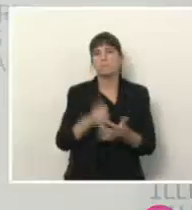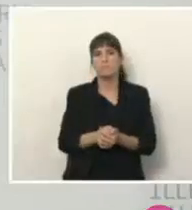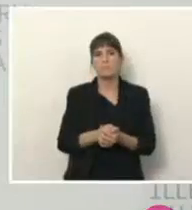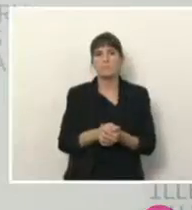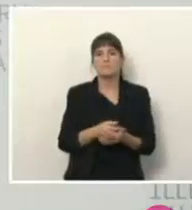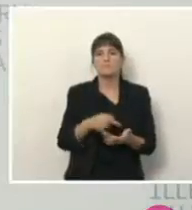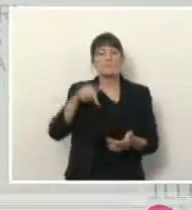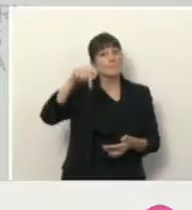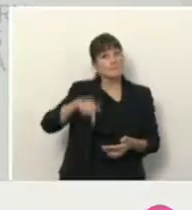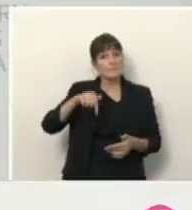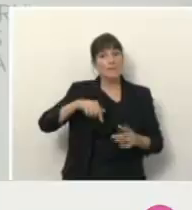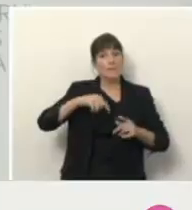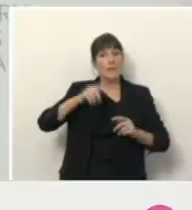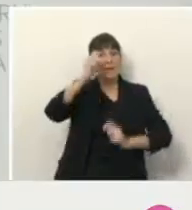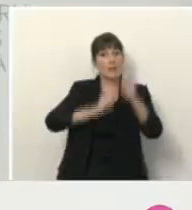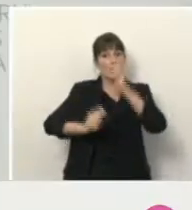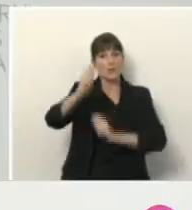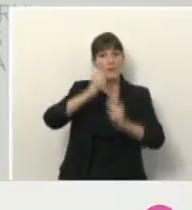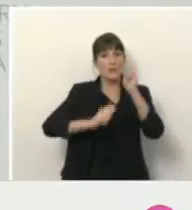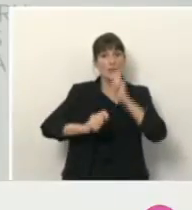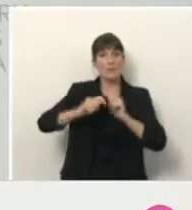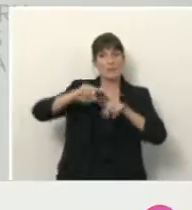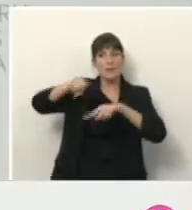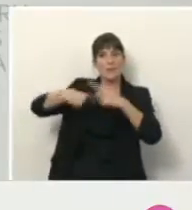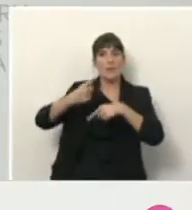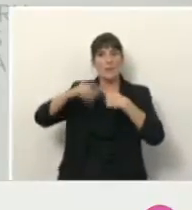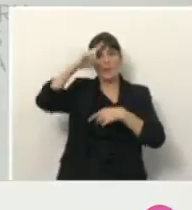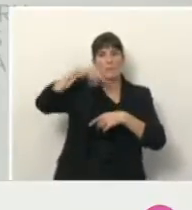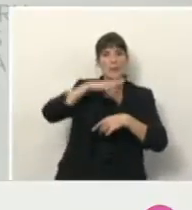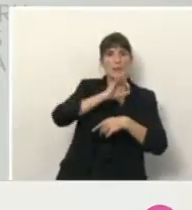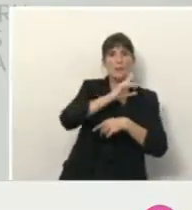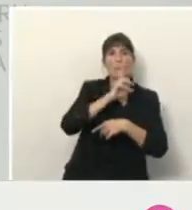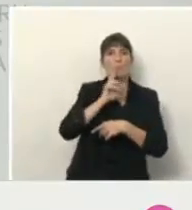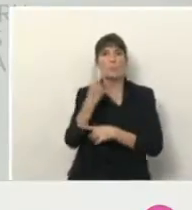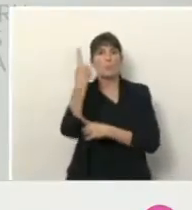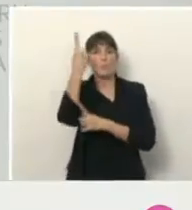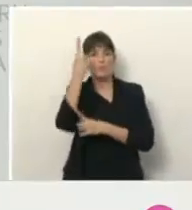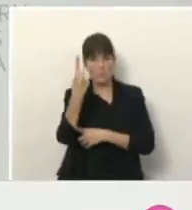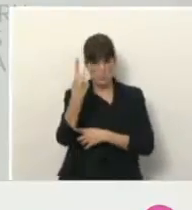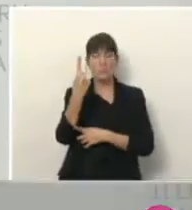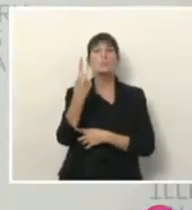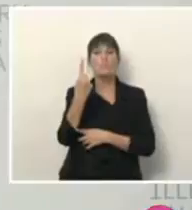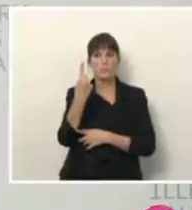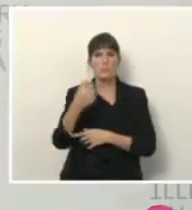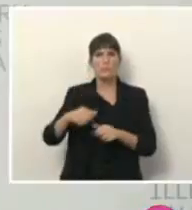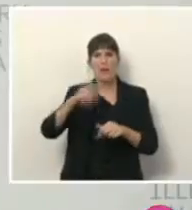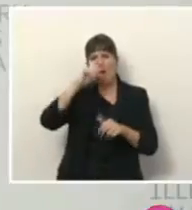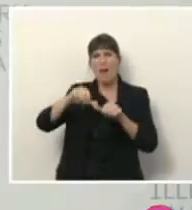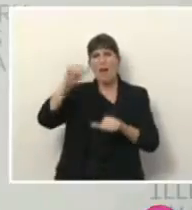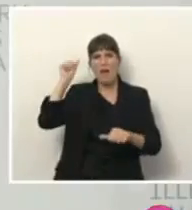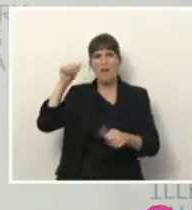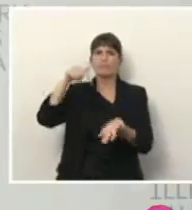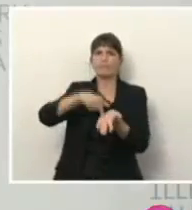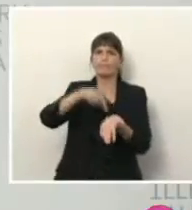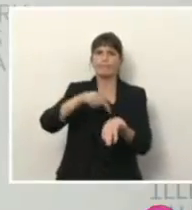Era una de les reivindicacions de l'Associació de les Famílies Monoparentals, que una persona amb dos fills, una persona